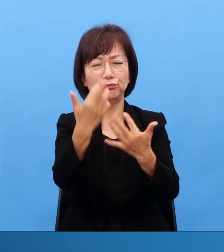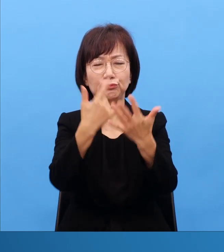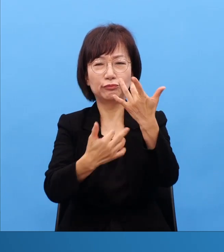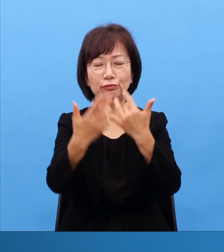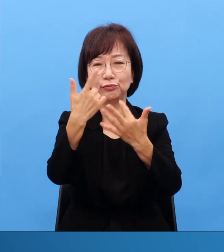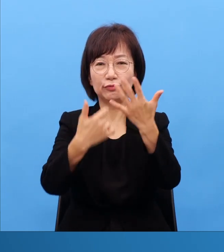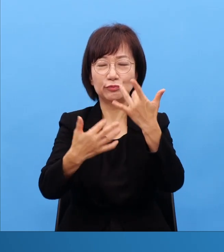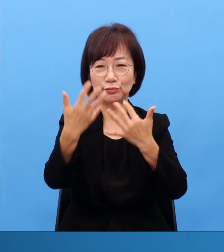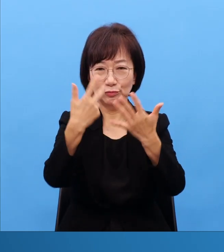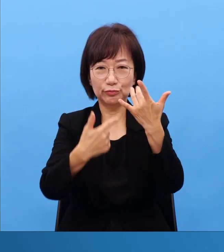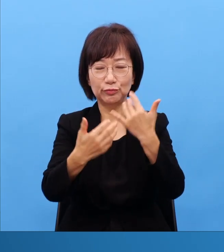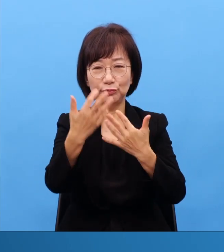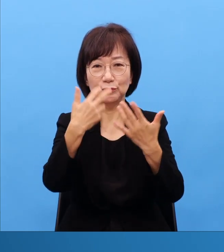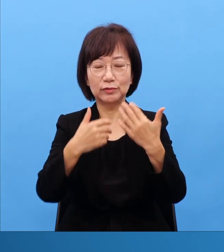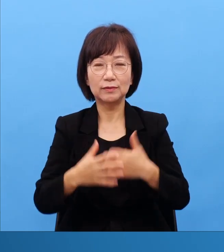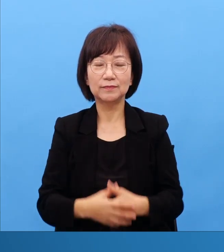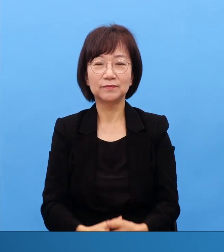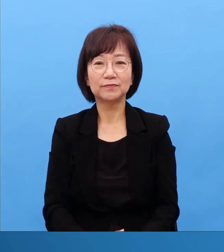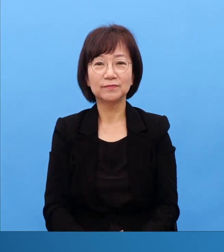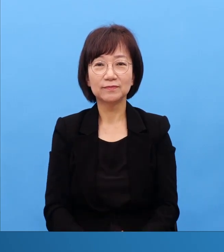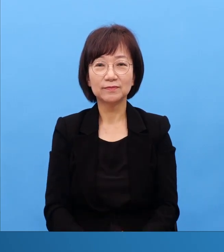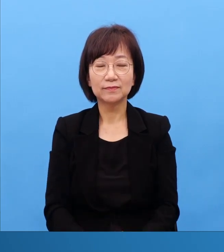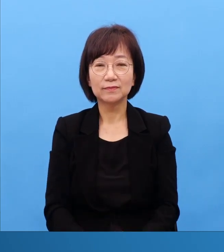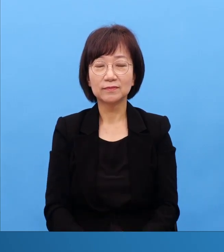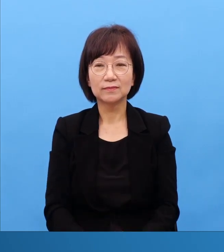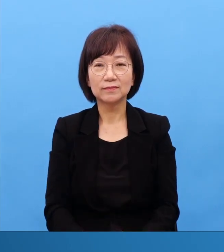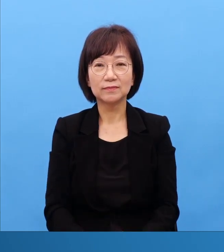out. 정확치는 않으나 그